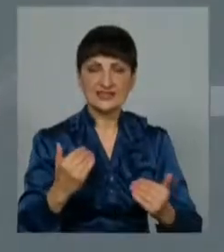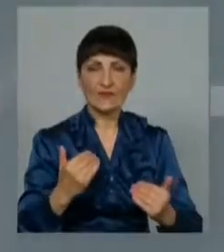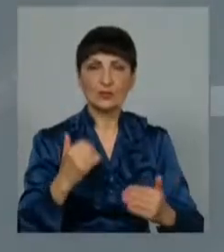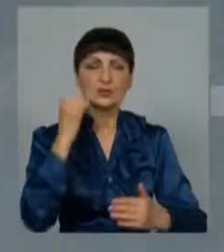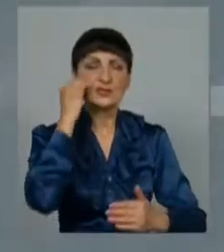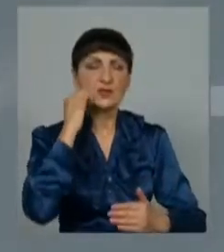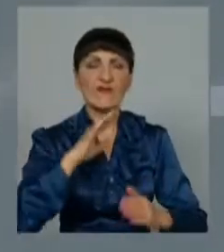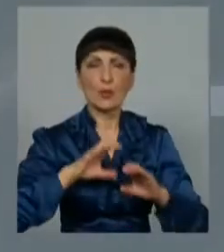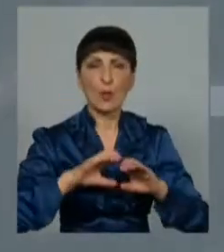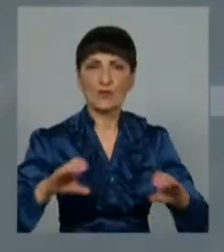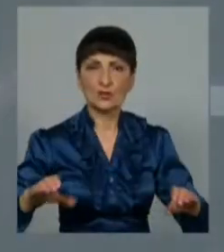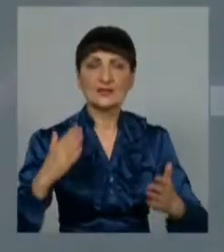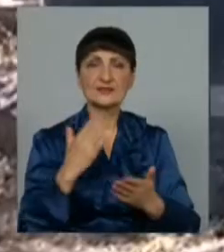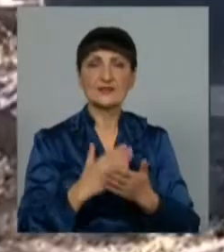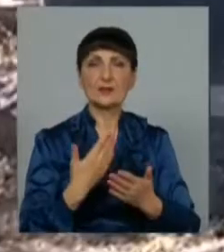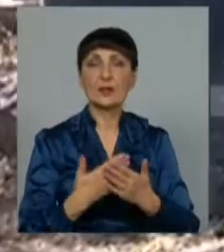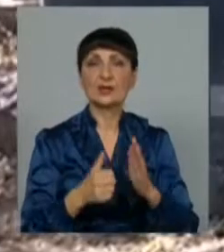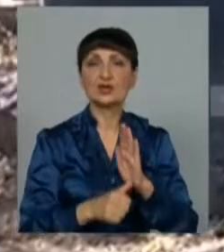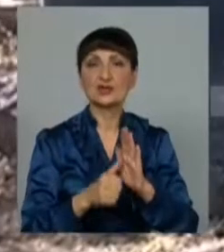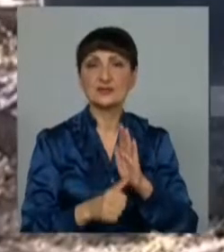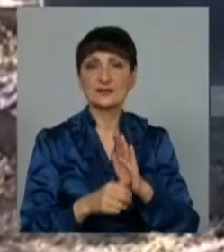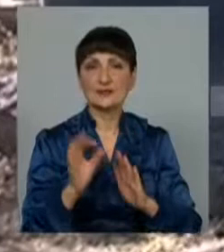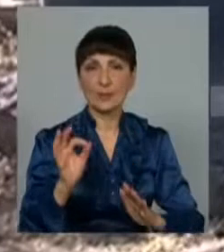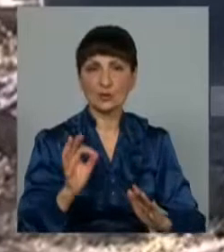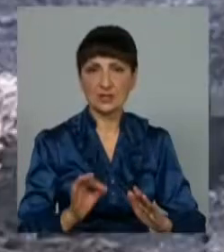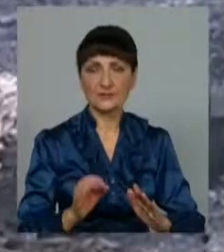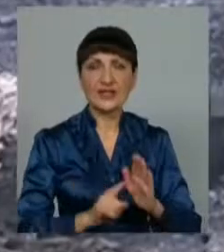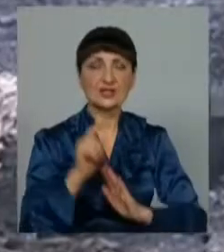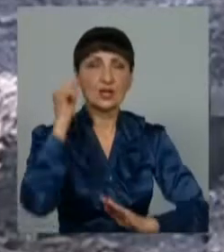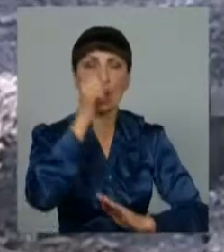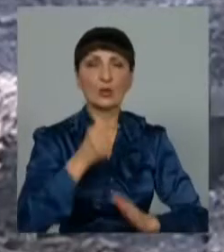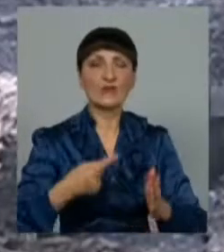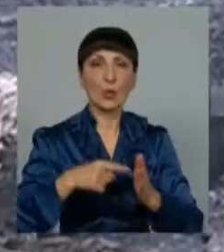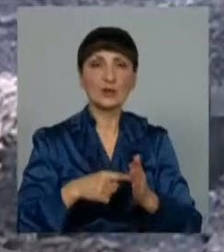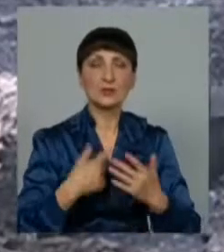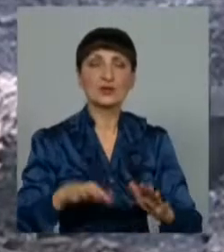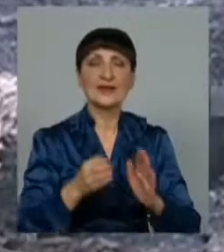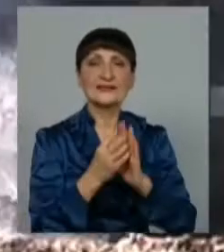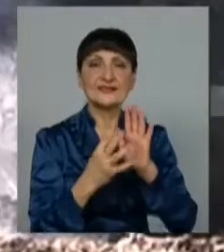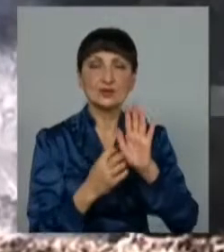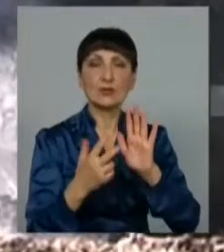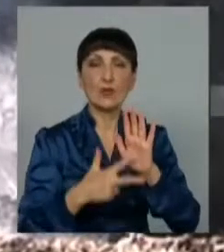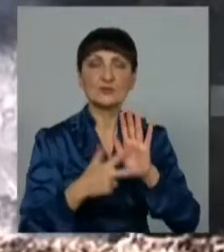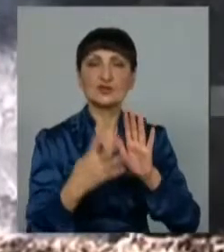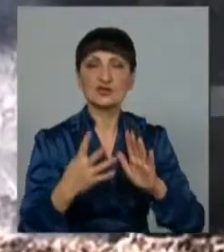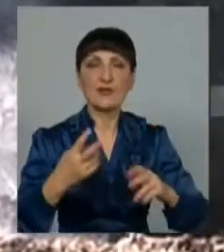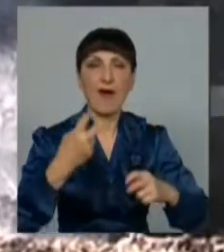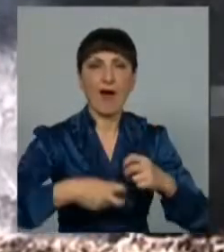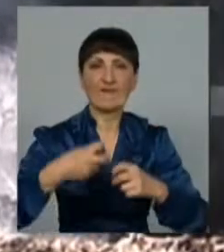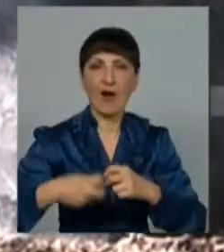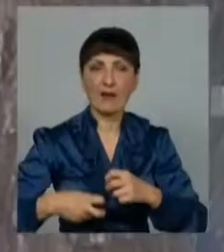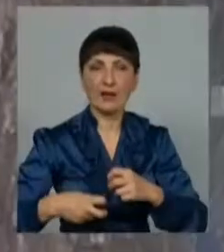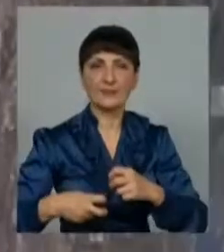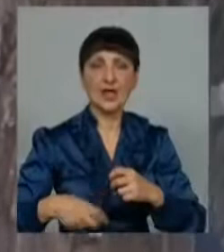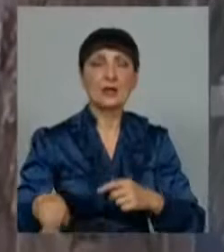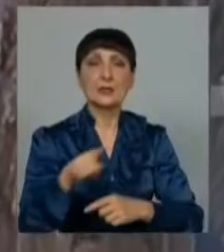износ водопроводных труб составляет порядка 60%. Только с начала года в городе произошло 984 аварии, значительная